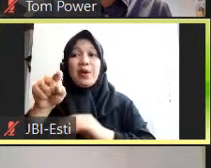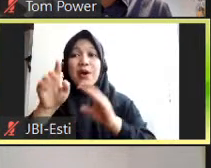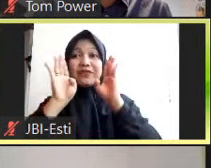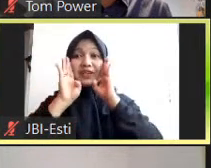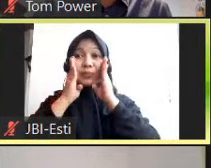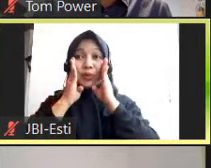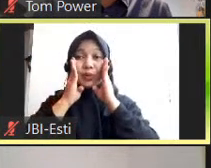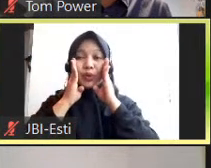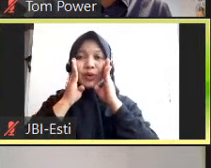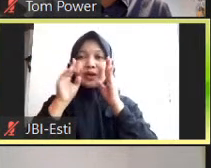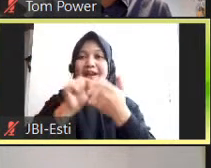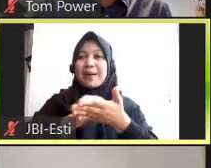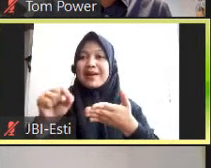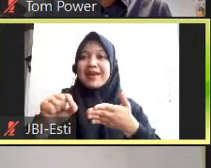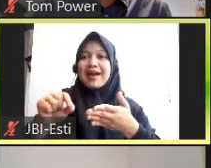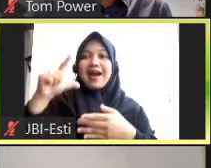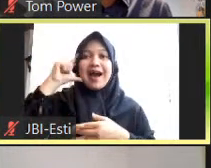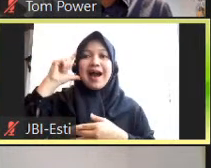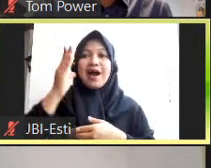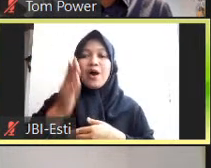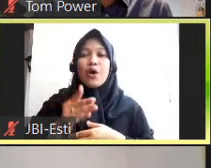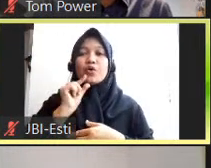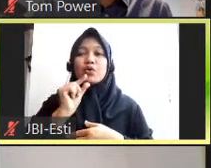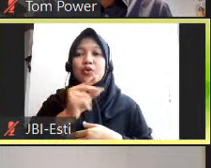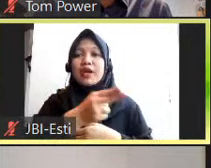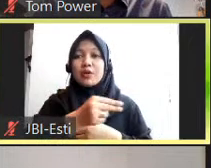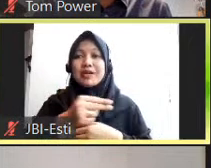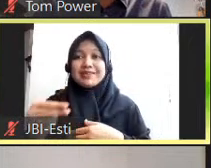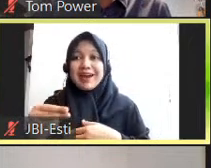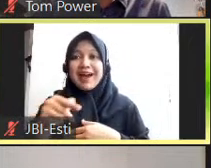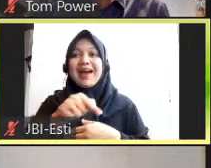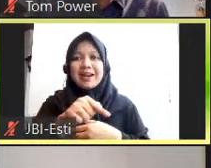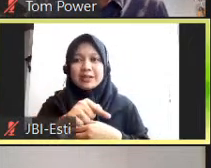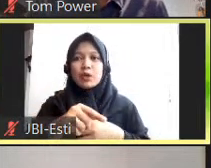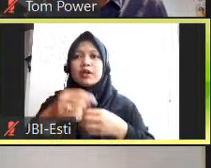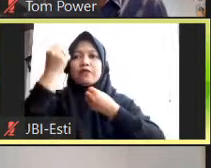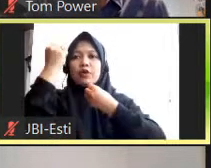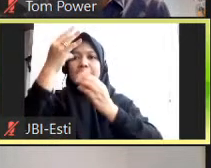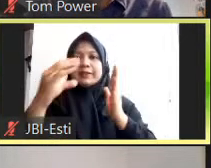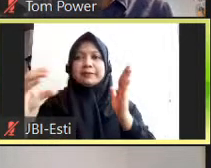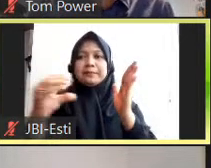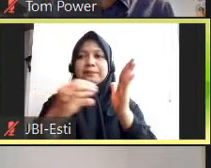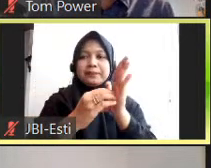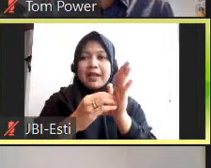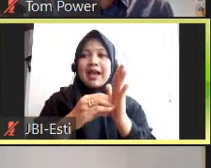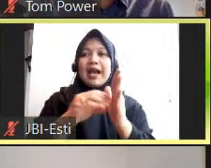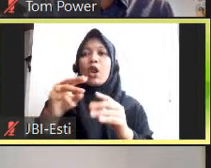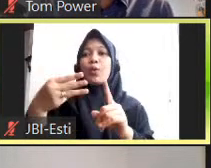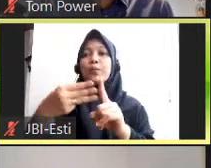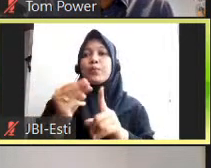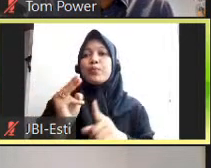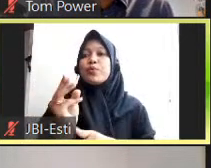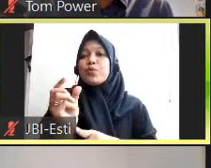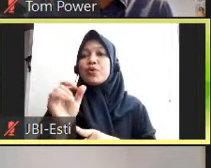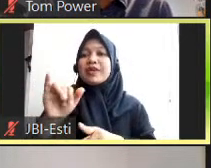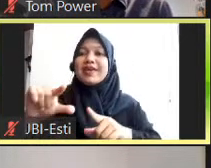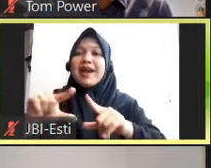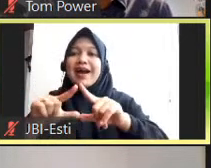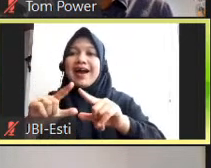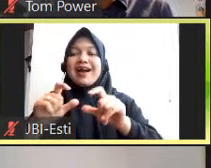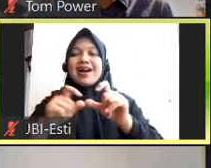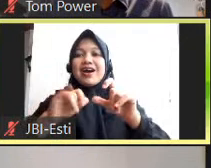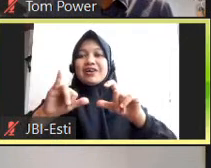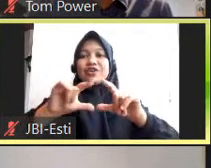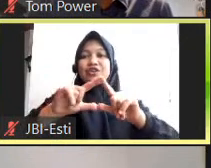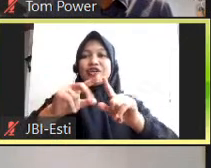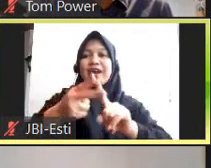13 Oktober, di situ disebarkan disinformasi bahwa Buya Syafi'i, tokoh Muhammadiyah, mendukung